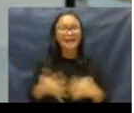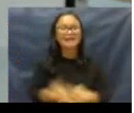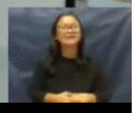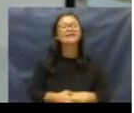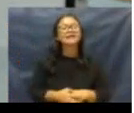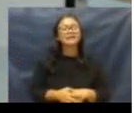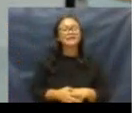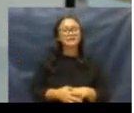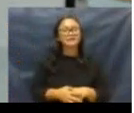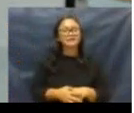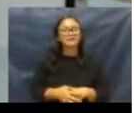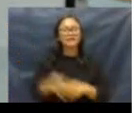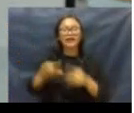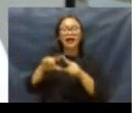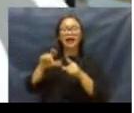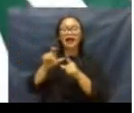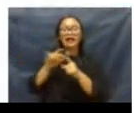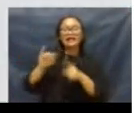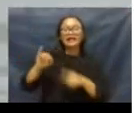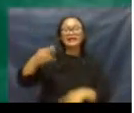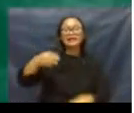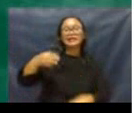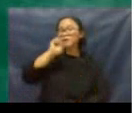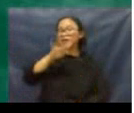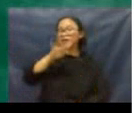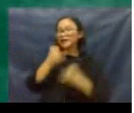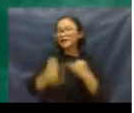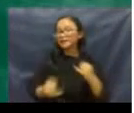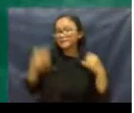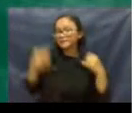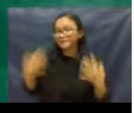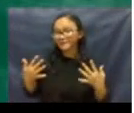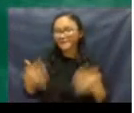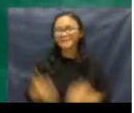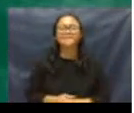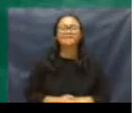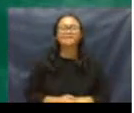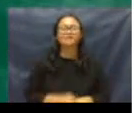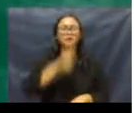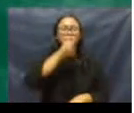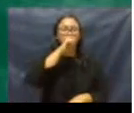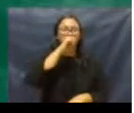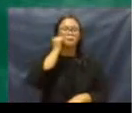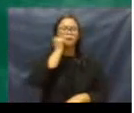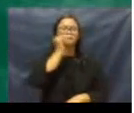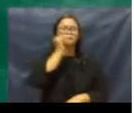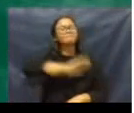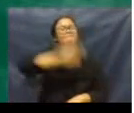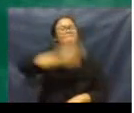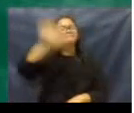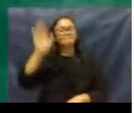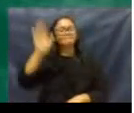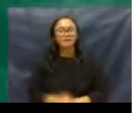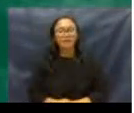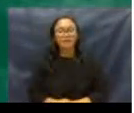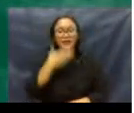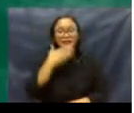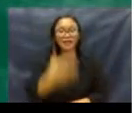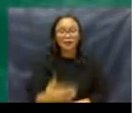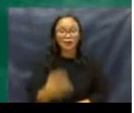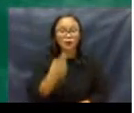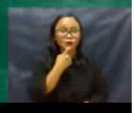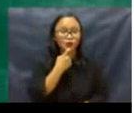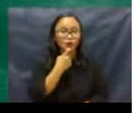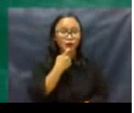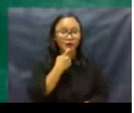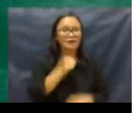Mas Adi Respati. Halo Bapak dan Ibu Guru, selamat mencoba praktik berpikir kritis dengan